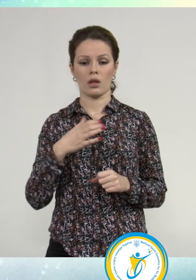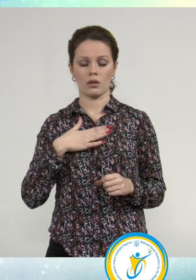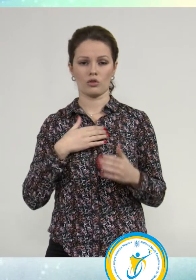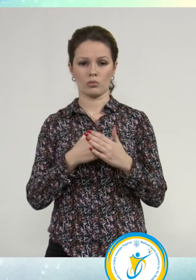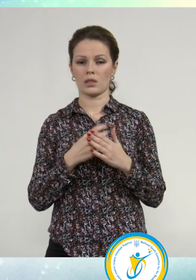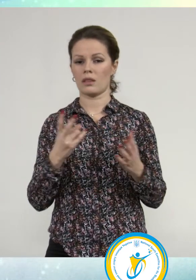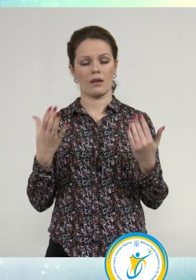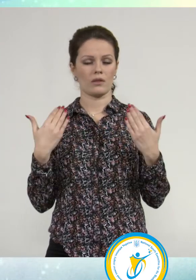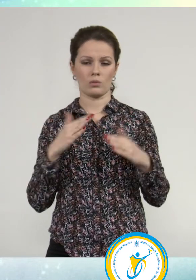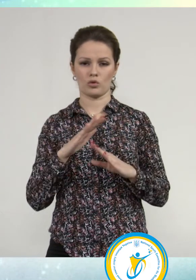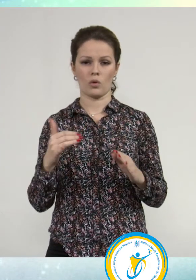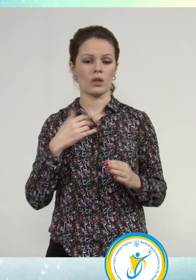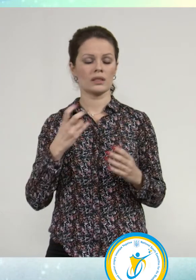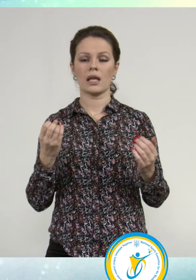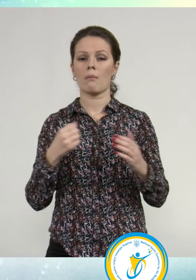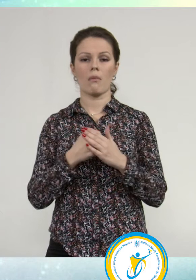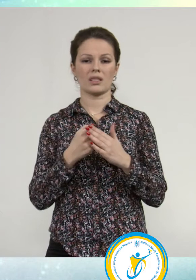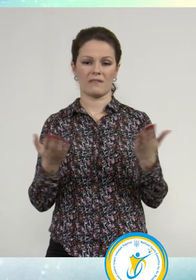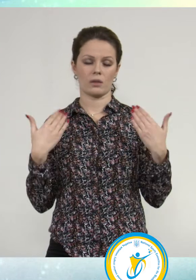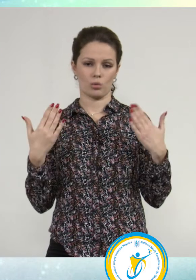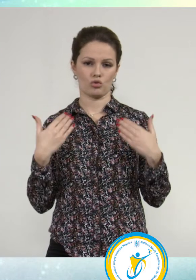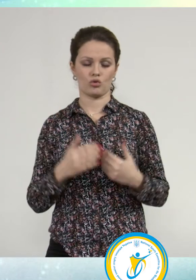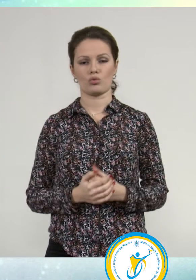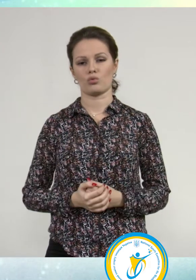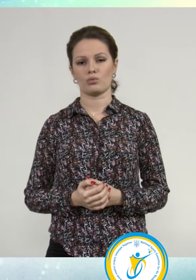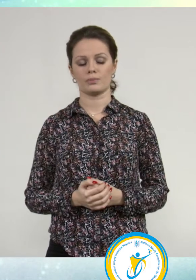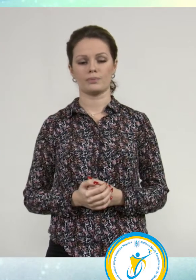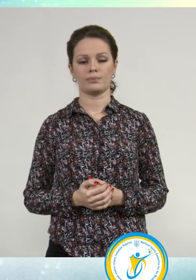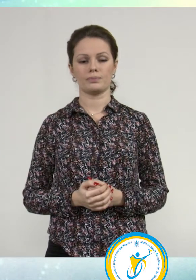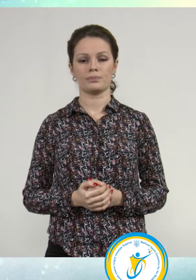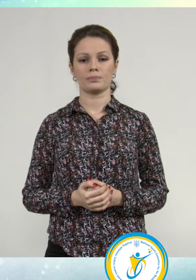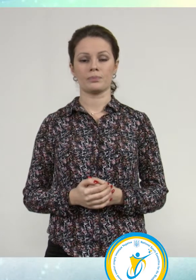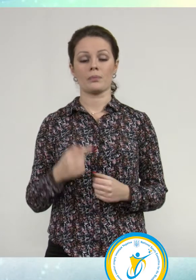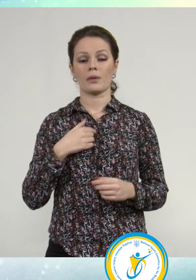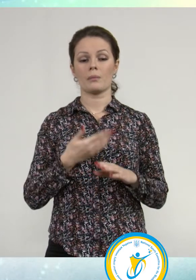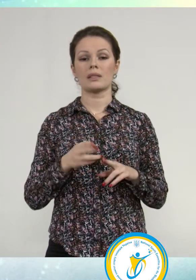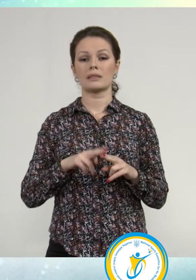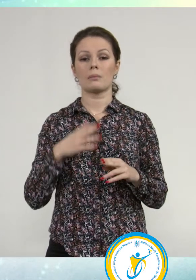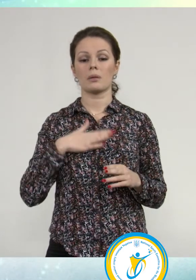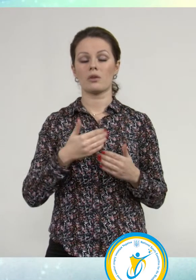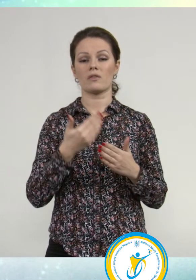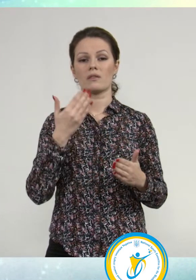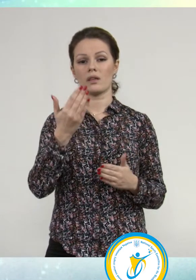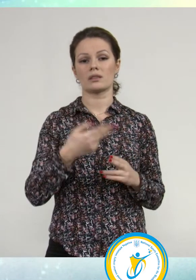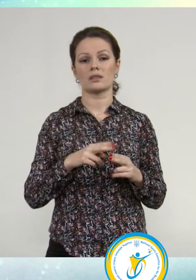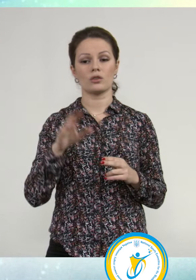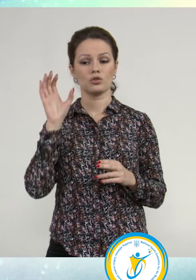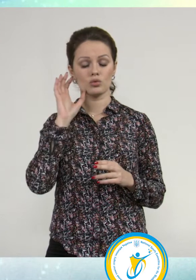не база відпочинку. Ну і це приємно від вас чути. І плюс до того, я знаю, що